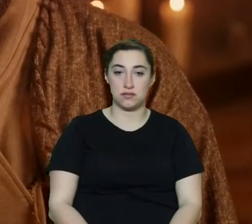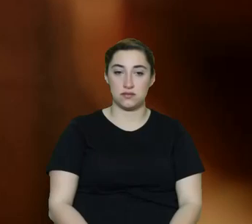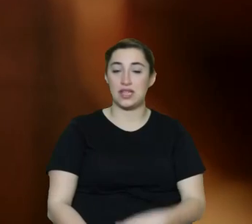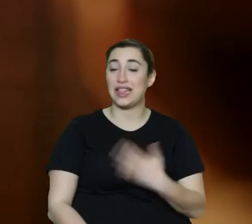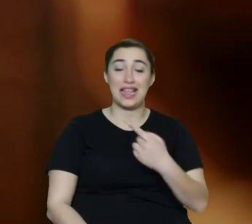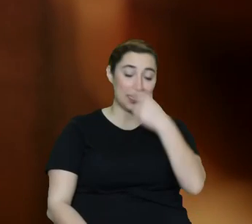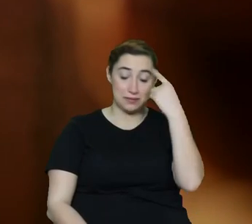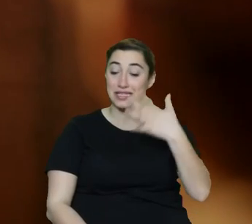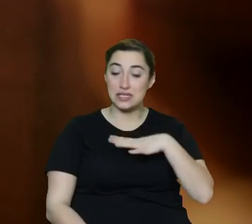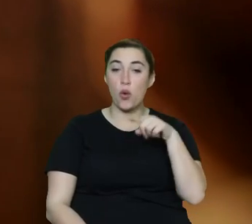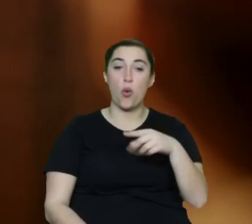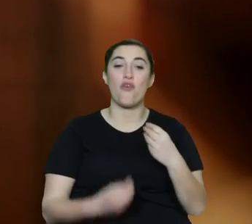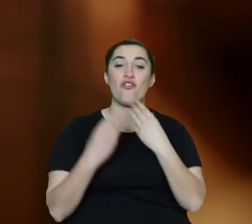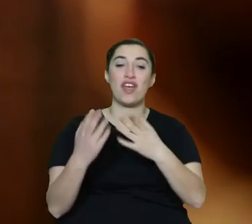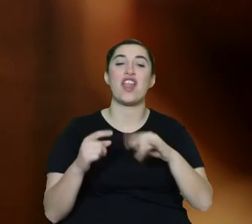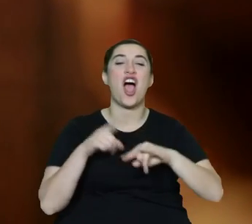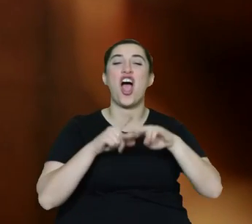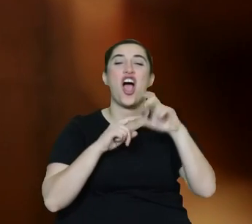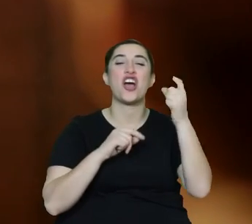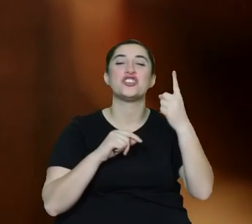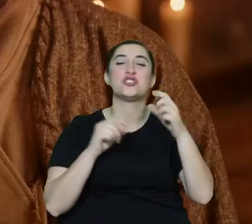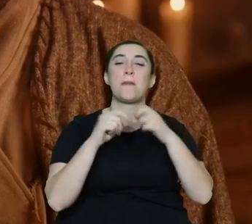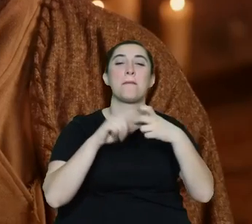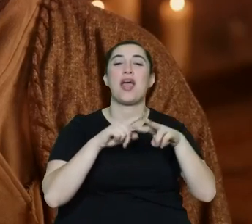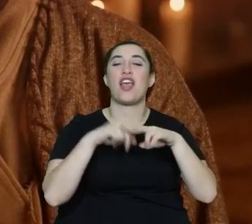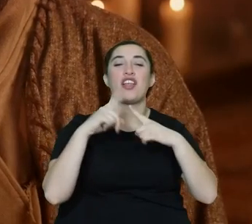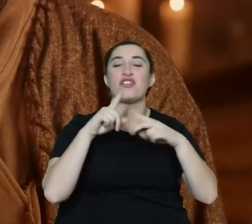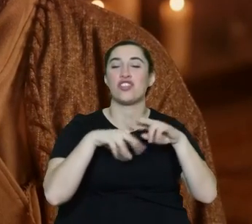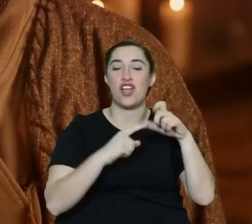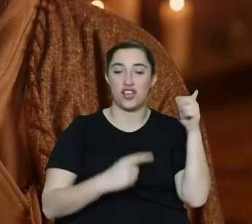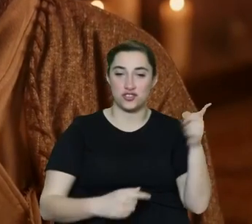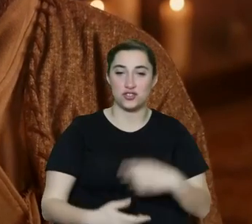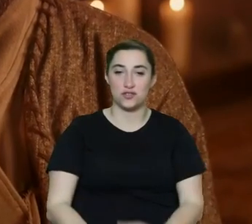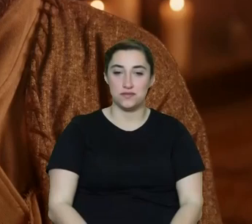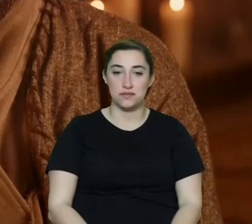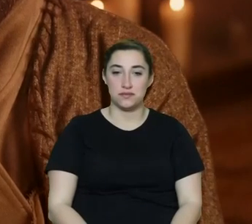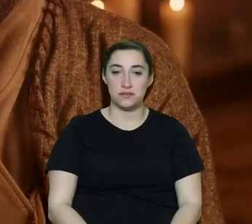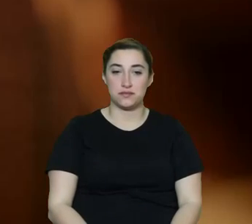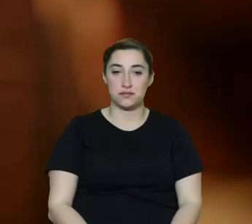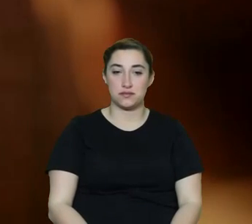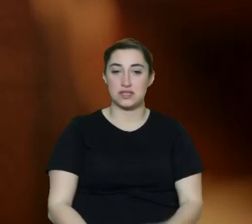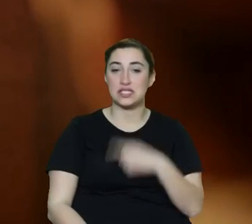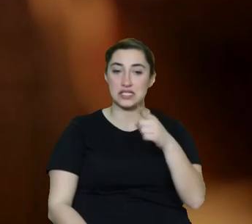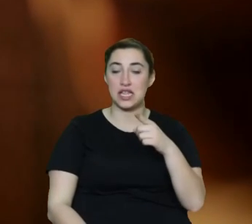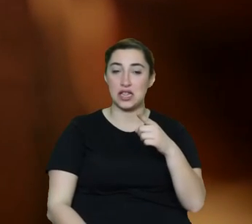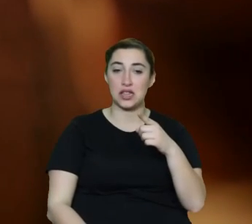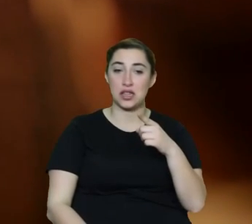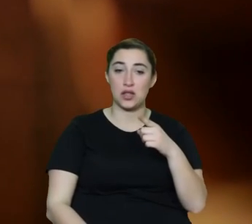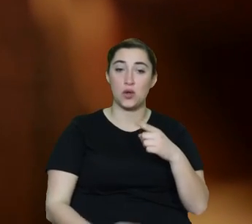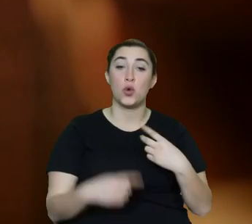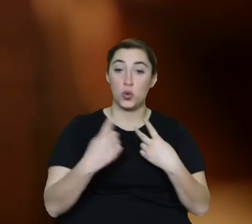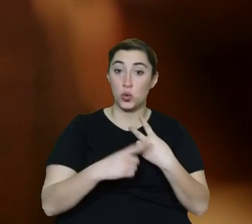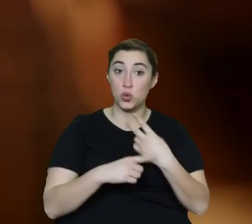Neye talip olursan onu verir Hacı Bektaş hünkârım. Yunus allak bullak oldu. Sen Yunus